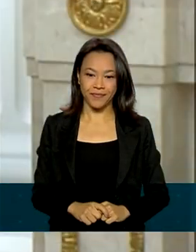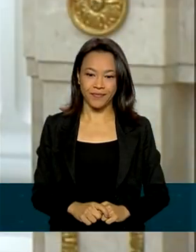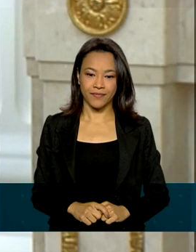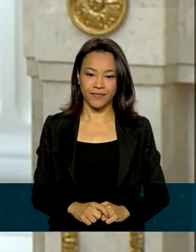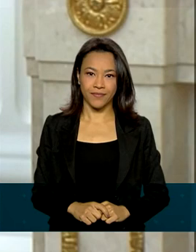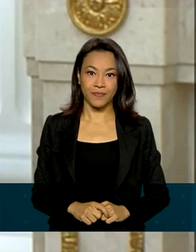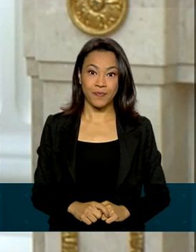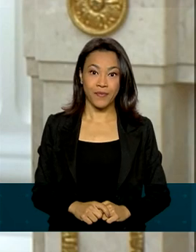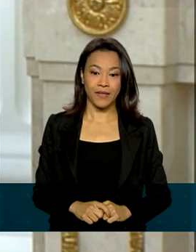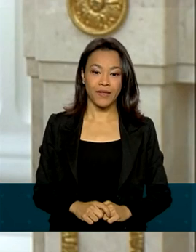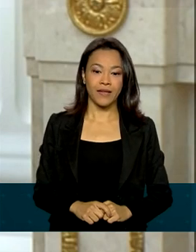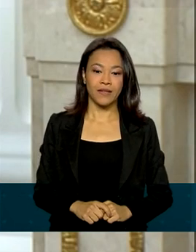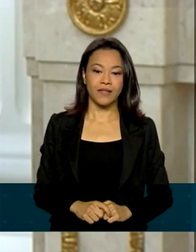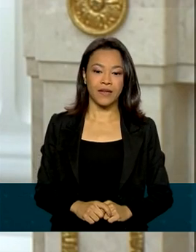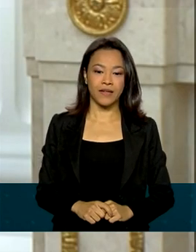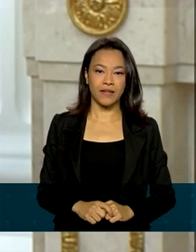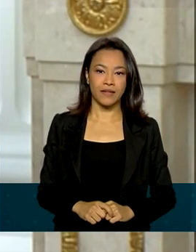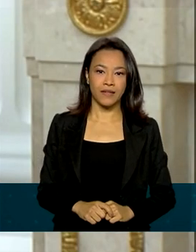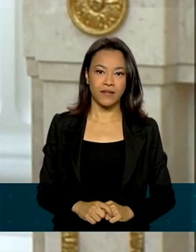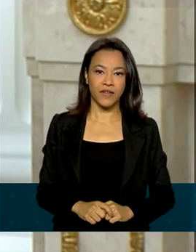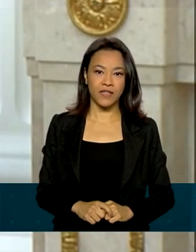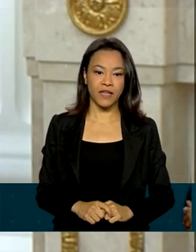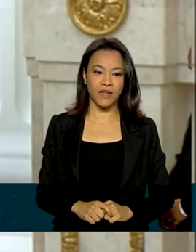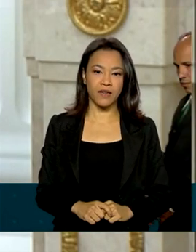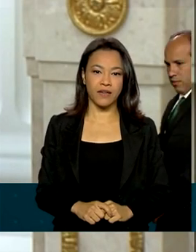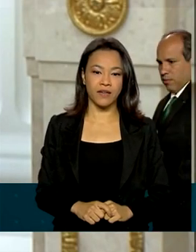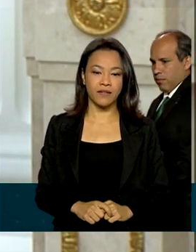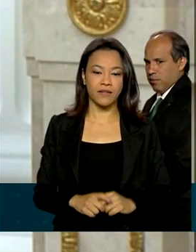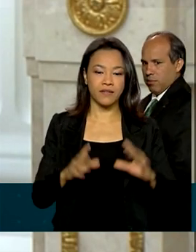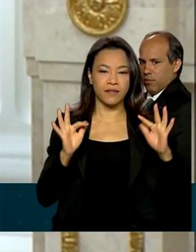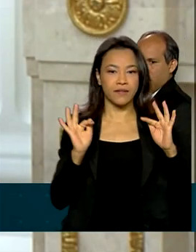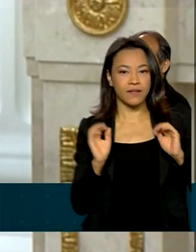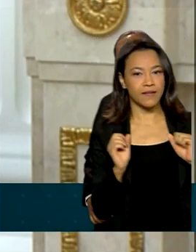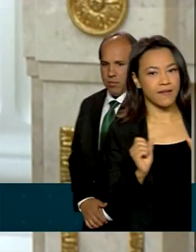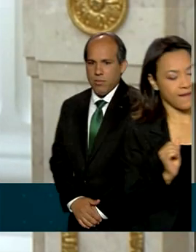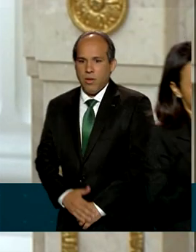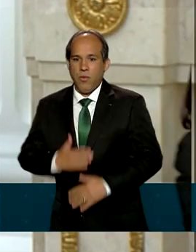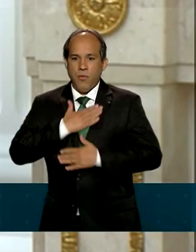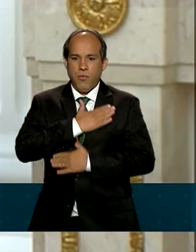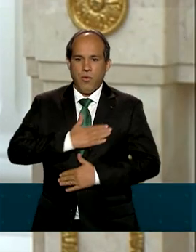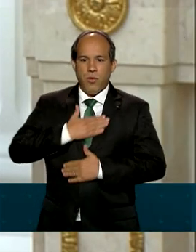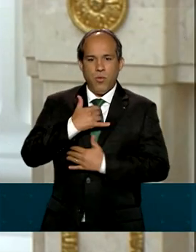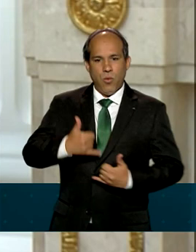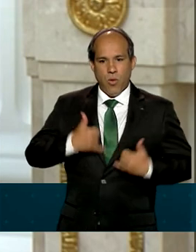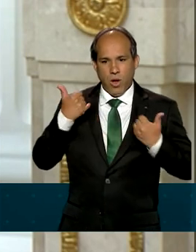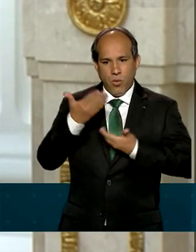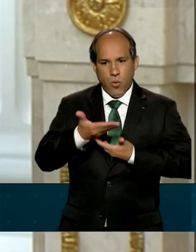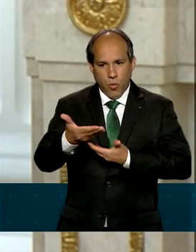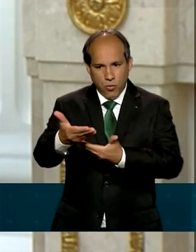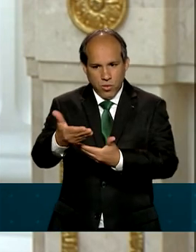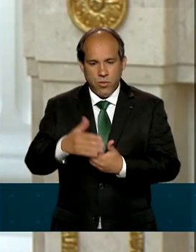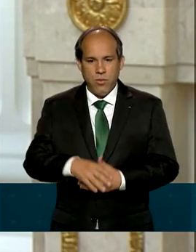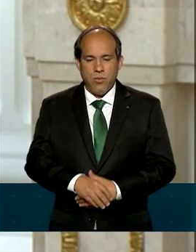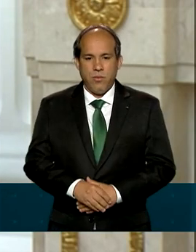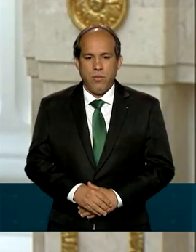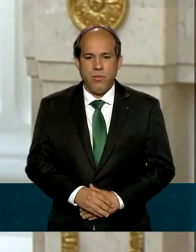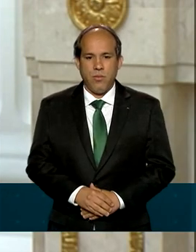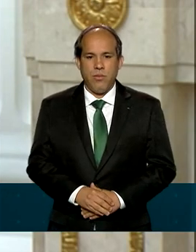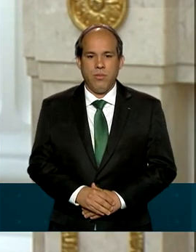Estou muito feliz e honrado pelo seu convite. Я очень рад, и для меня большая честь ваше приглашение.